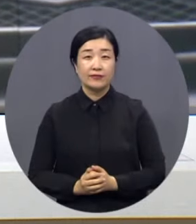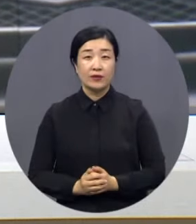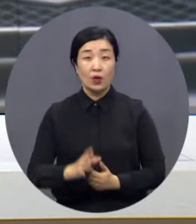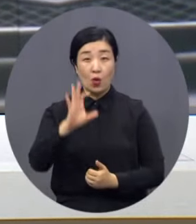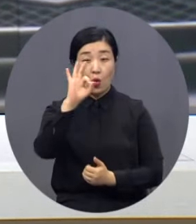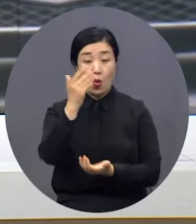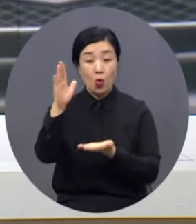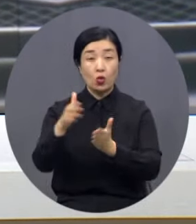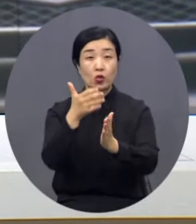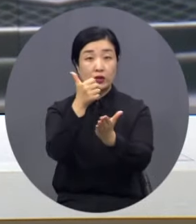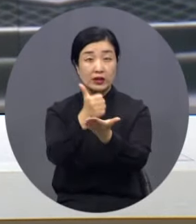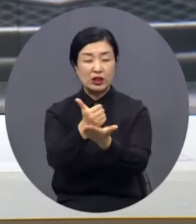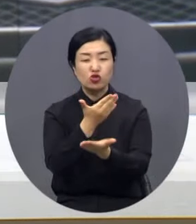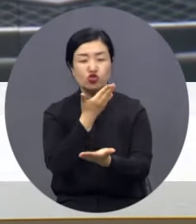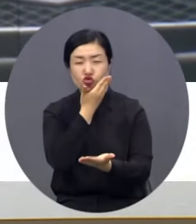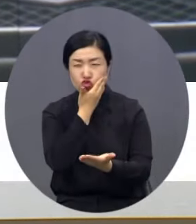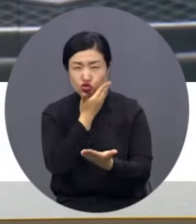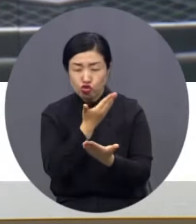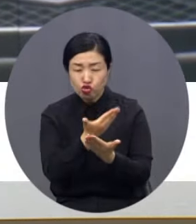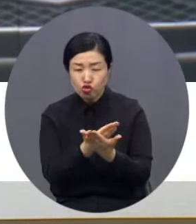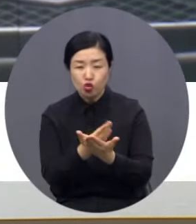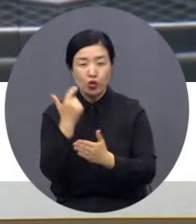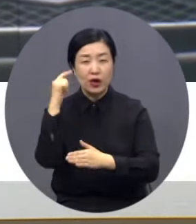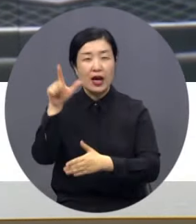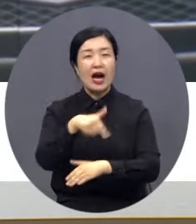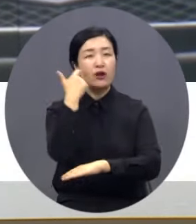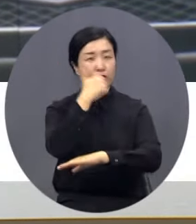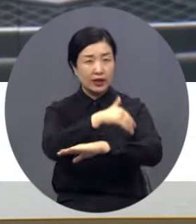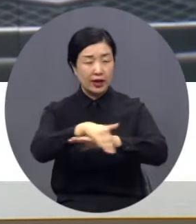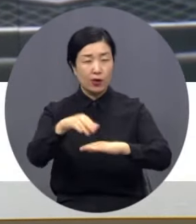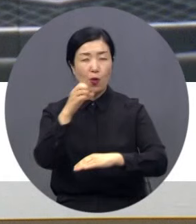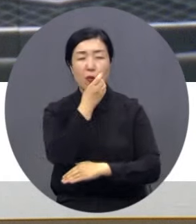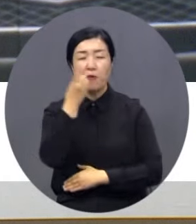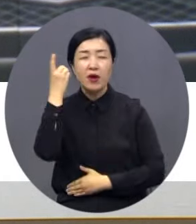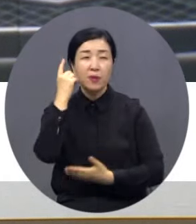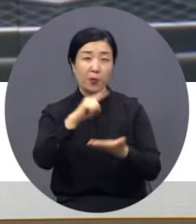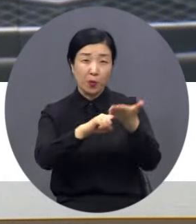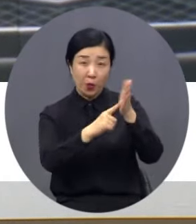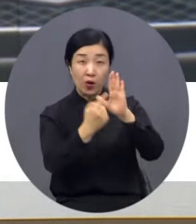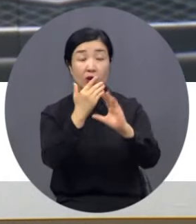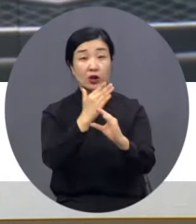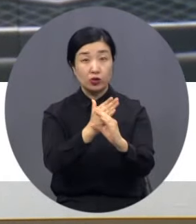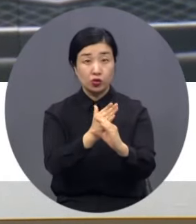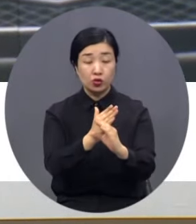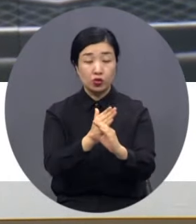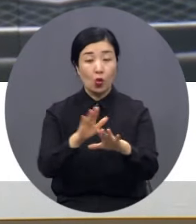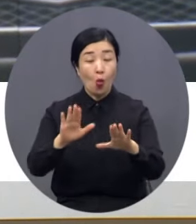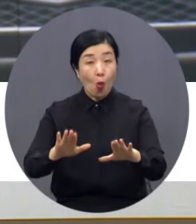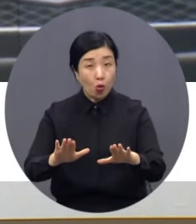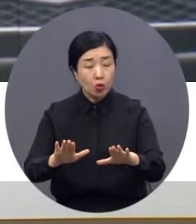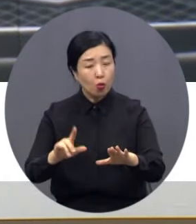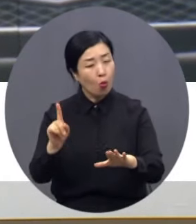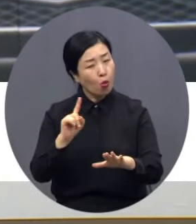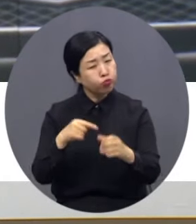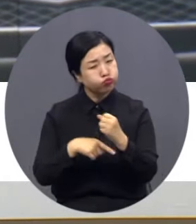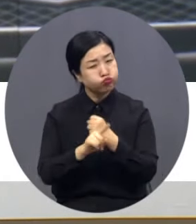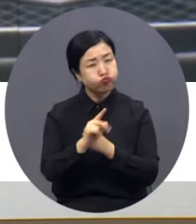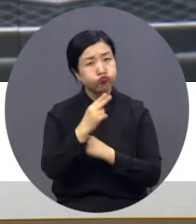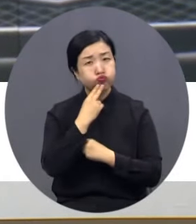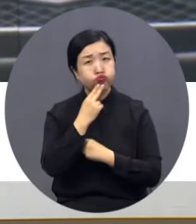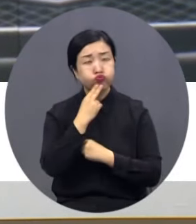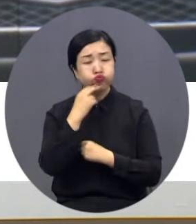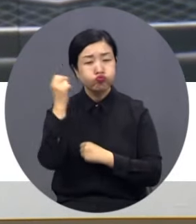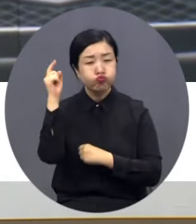오영훈 도지사는 주요 일정을 홈페이지를 통해 매일 공개하고 있습니다 그런데 오늘은 어떤 이유인지